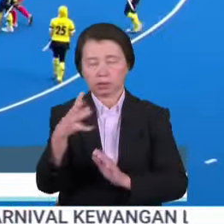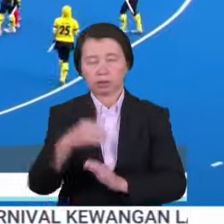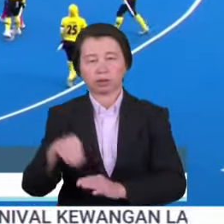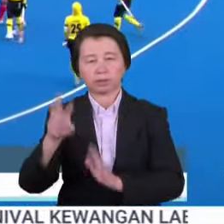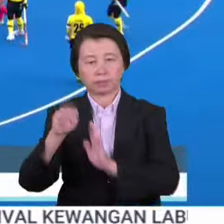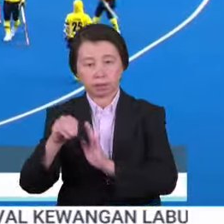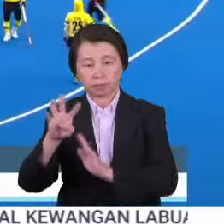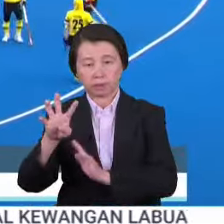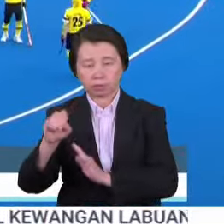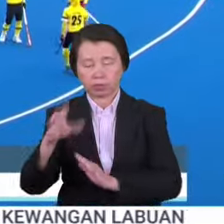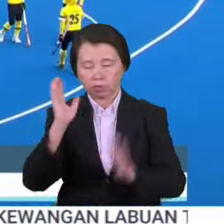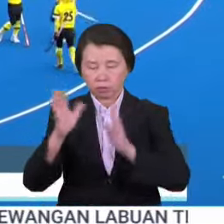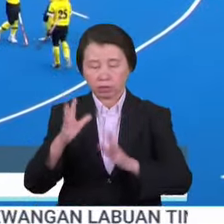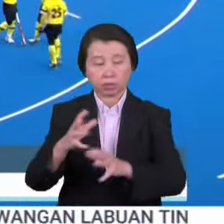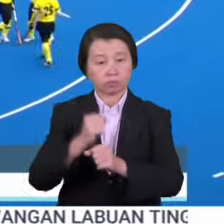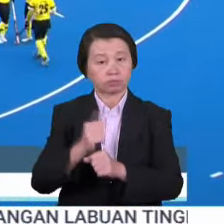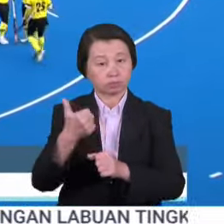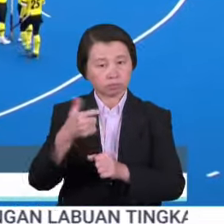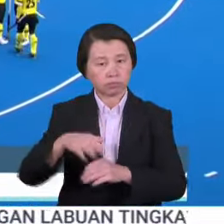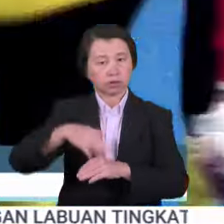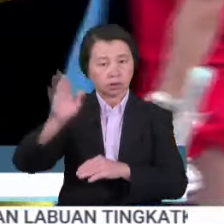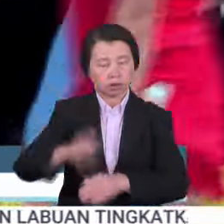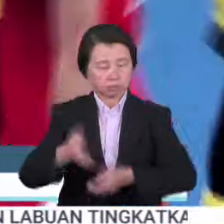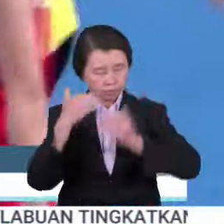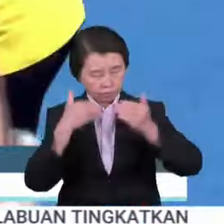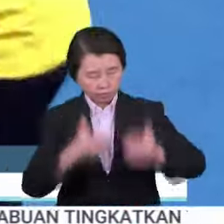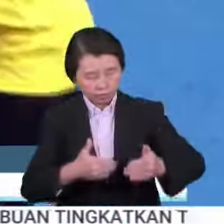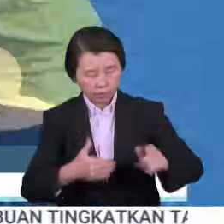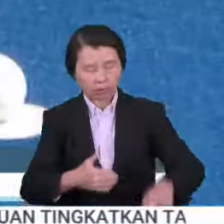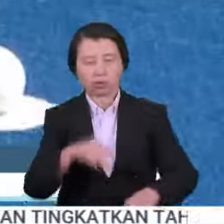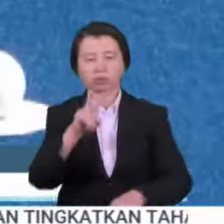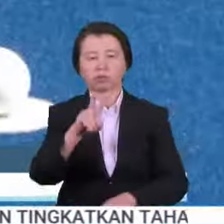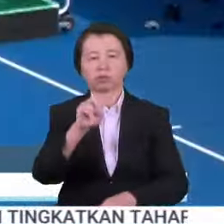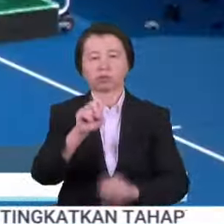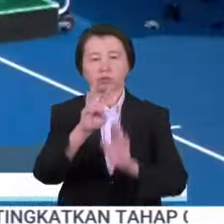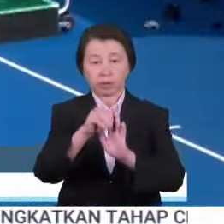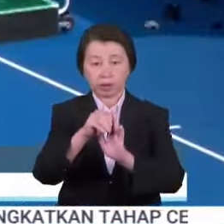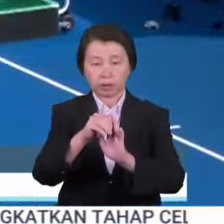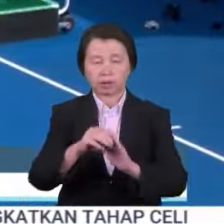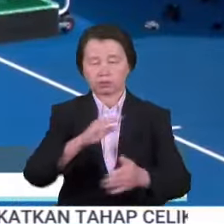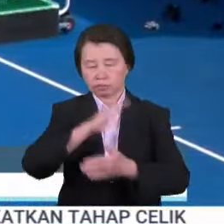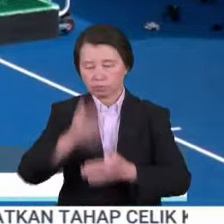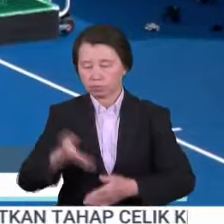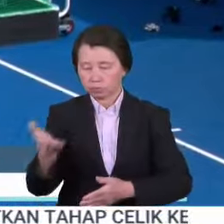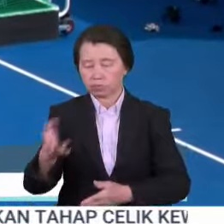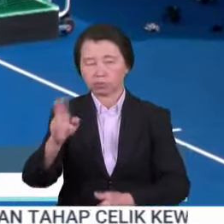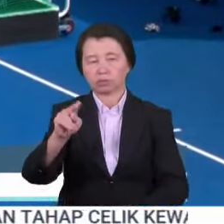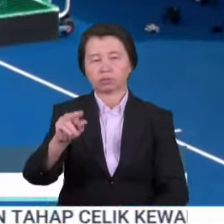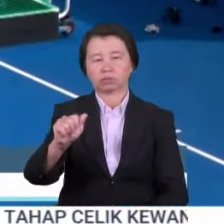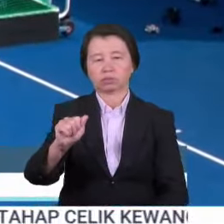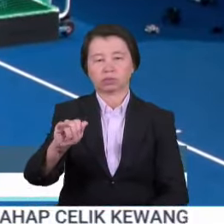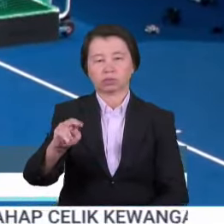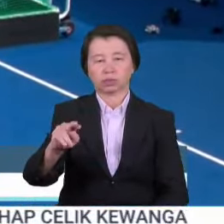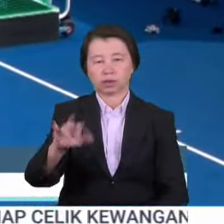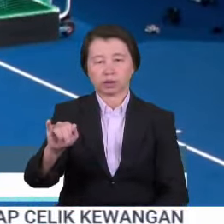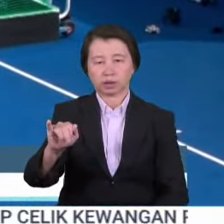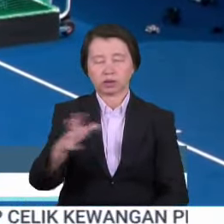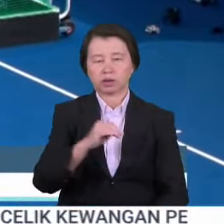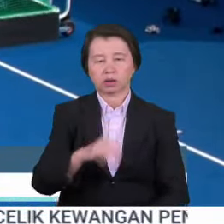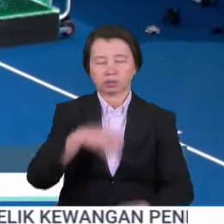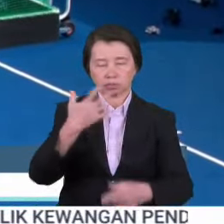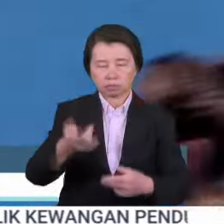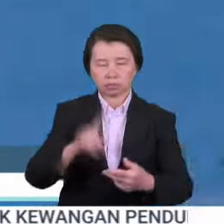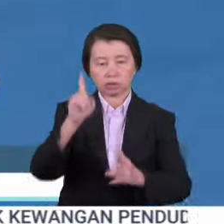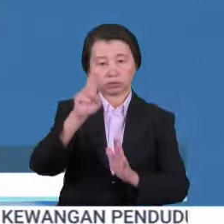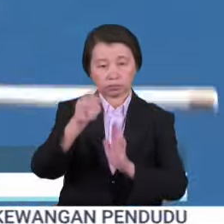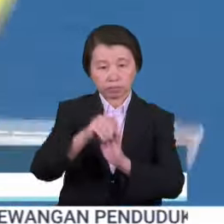ke-40. Malaysia turut dihadiahkan dengan kelebihan penalti stroke pada minit ke-20 yang disempurnakan Nuraini Abdul Rashid. Berselang